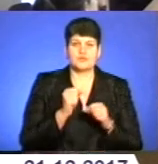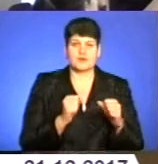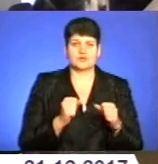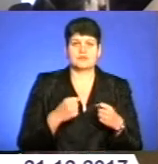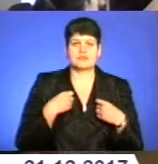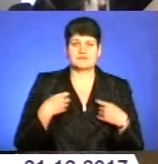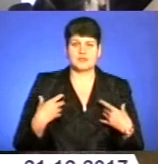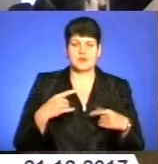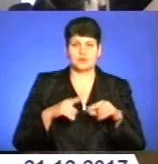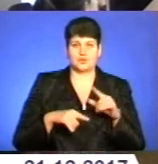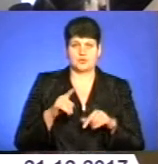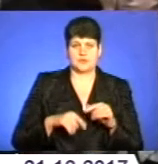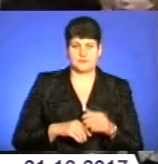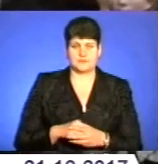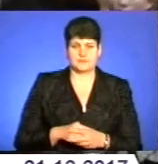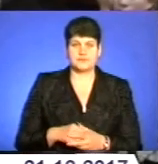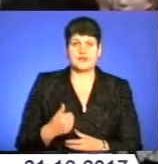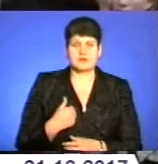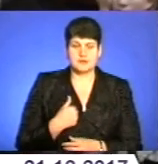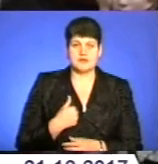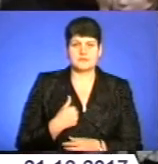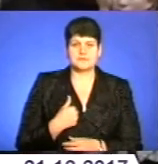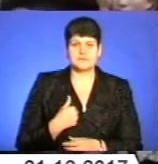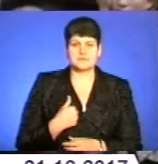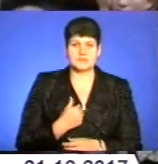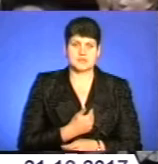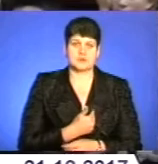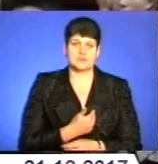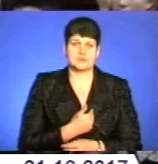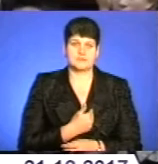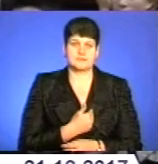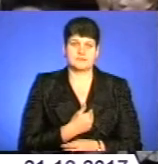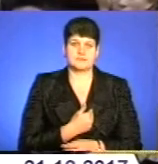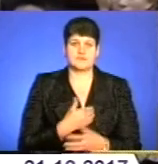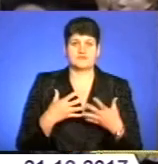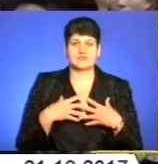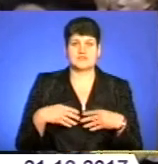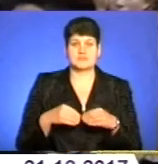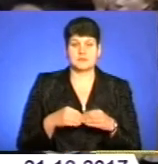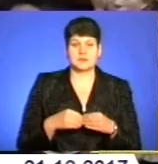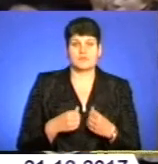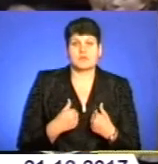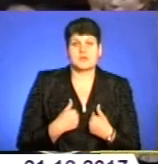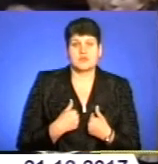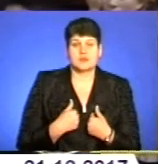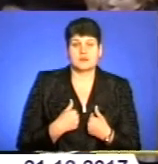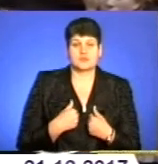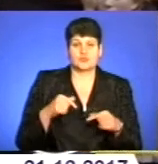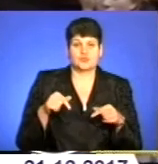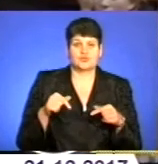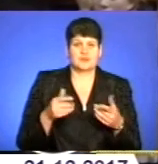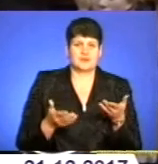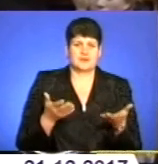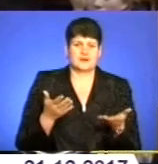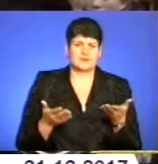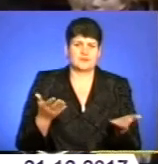свята у родину. Я захотів до сім'ї, бо мені тут якось